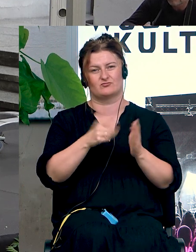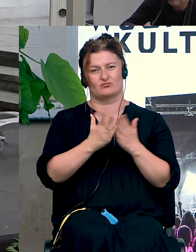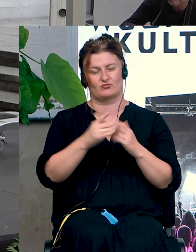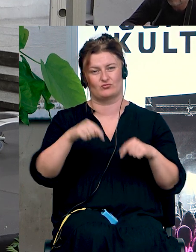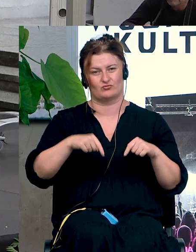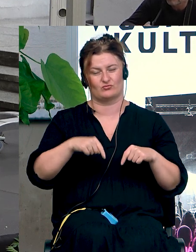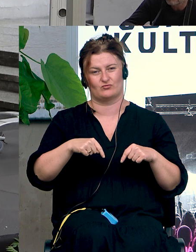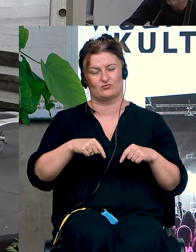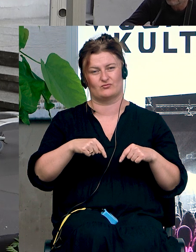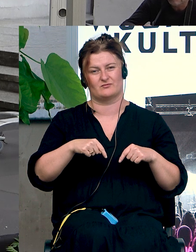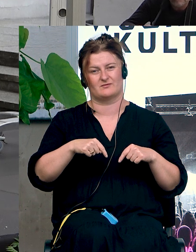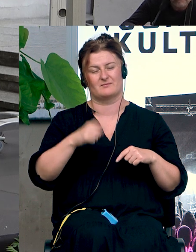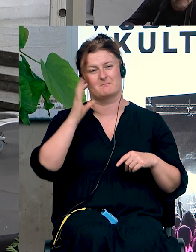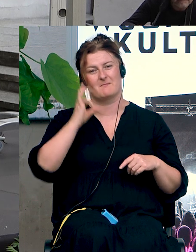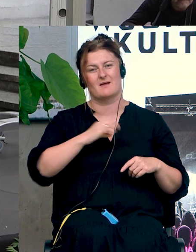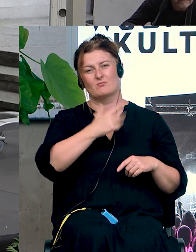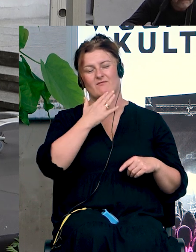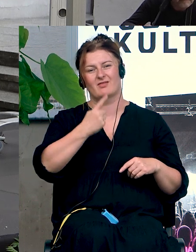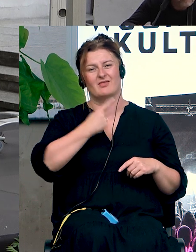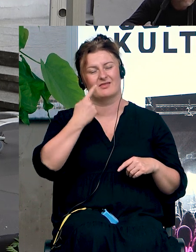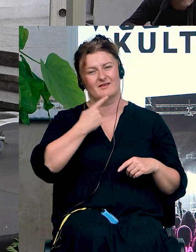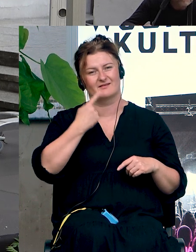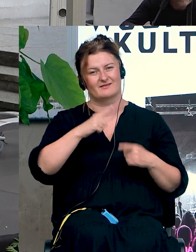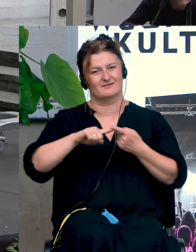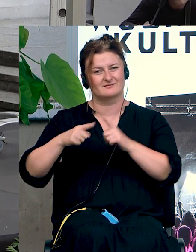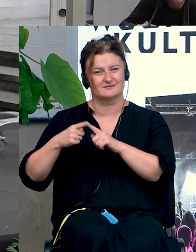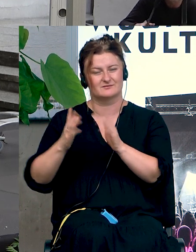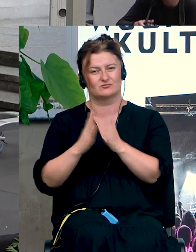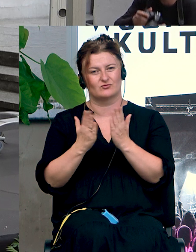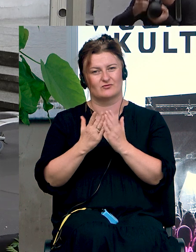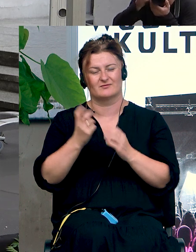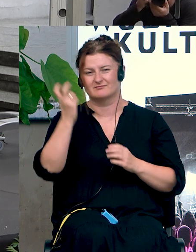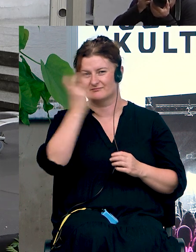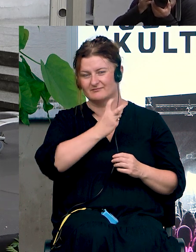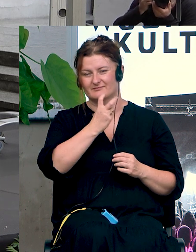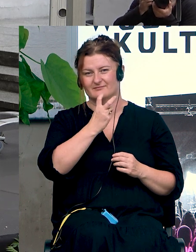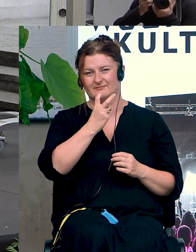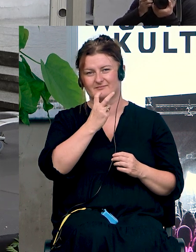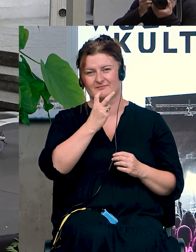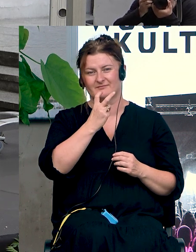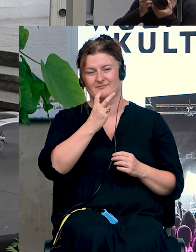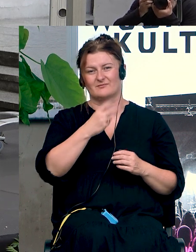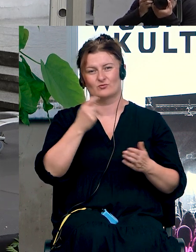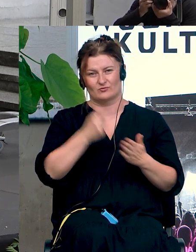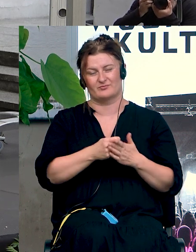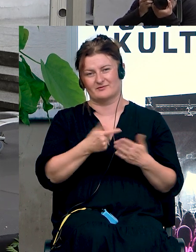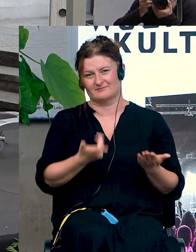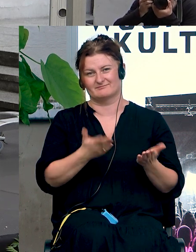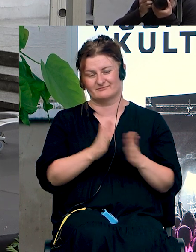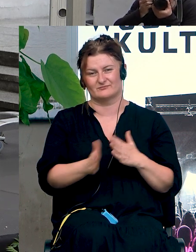tutaj i tak jak pan powiedział, ten język, prawda, książki jest tak ciekawy, że po prostu kupiłam